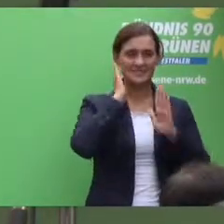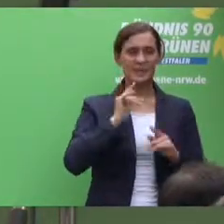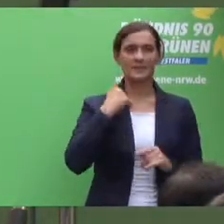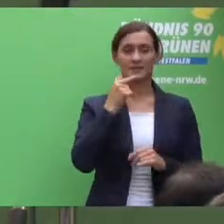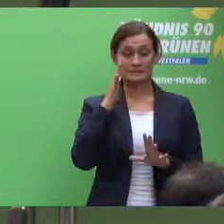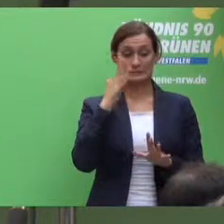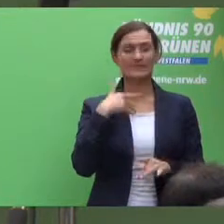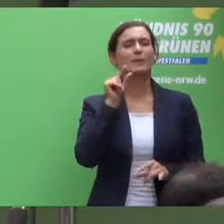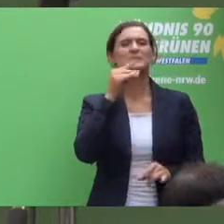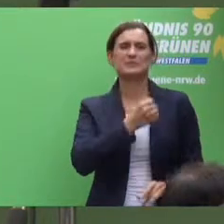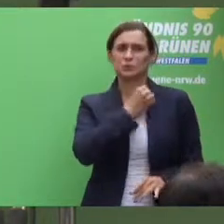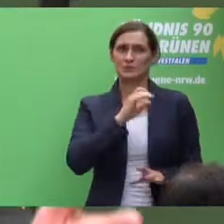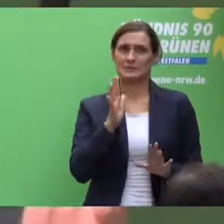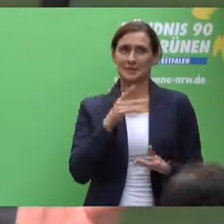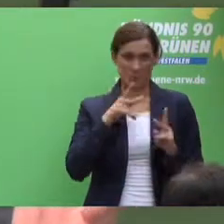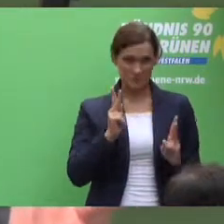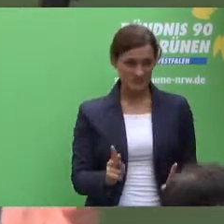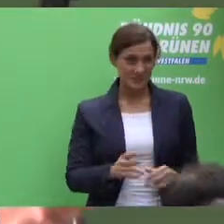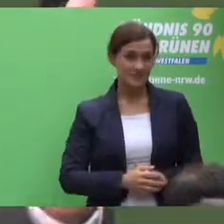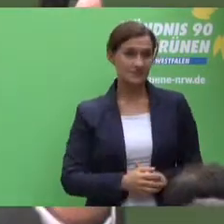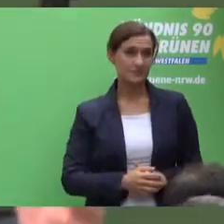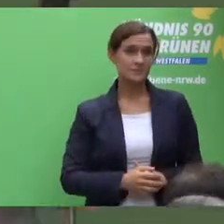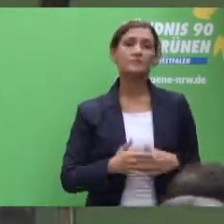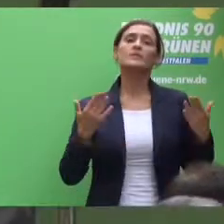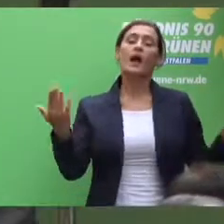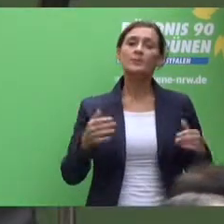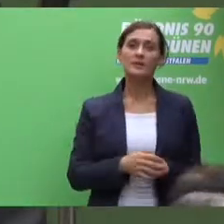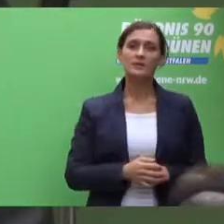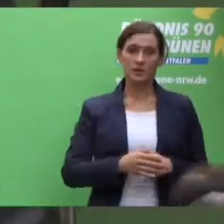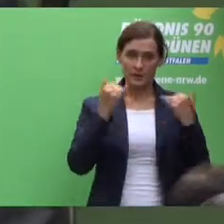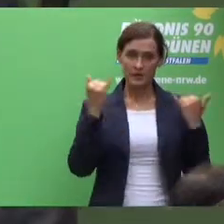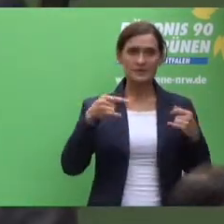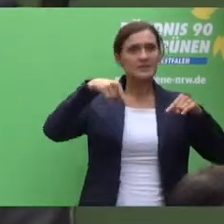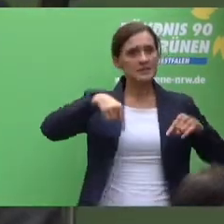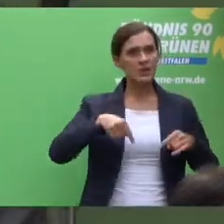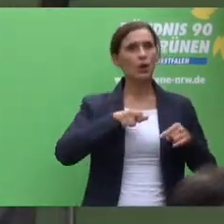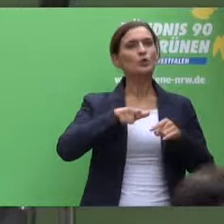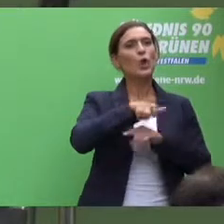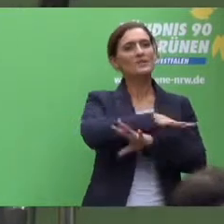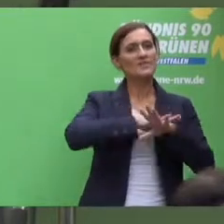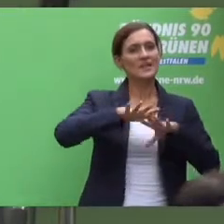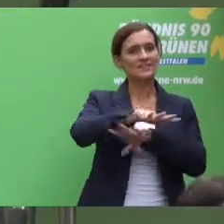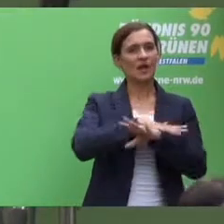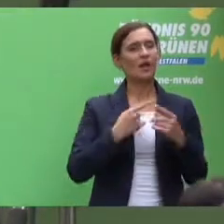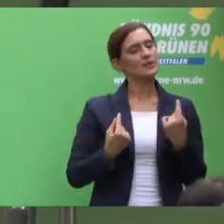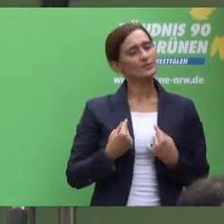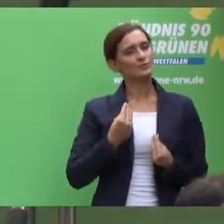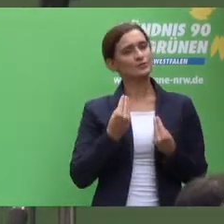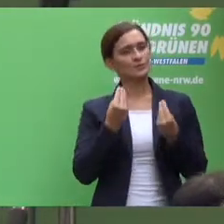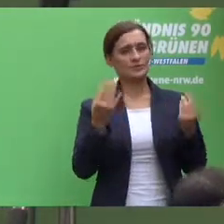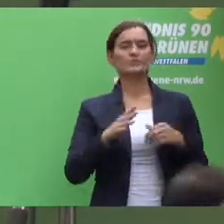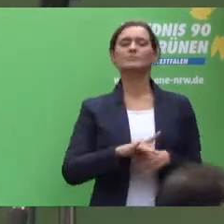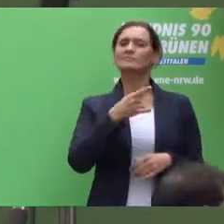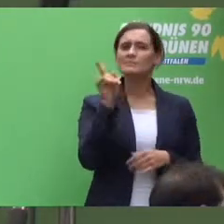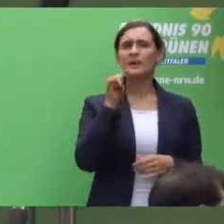mutig. Aber wie nun mal meine nordrhein-westfälischen Grünen sind, die haben gesagt, der Trittin